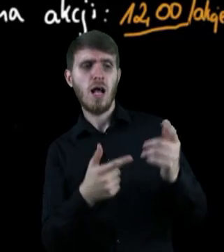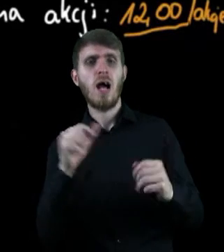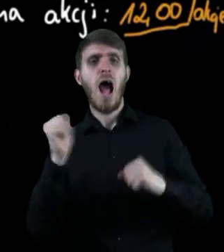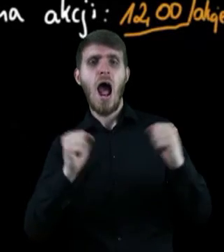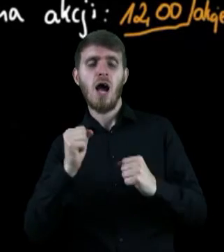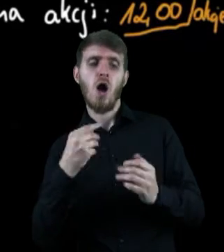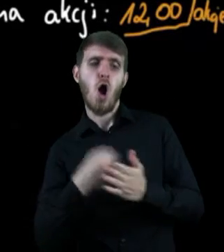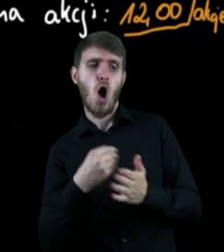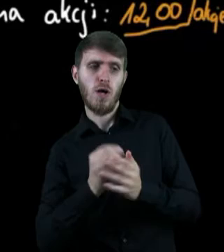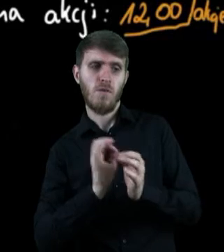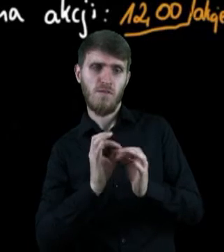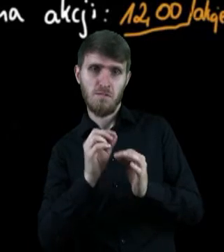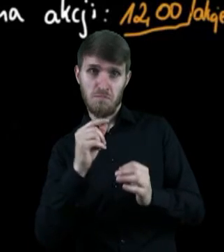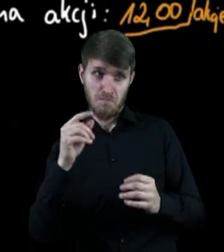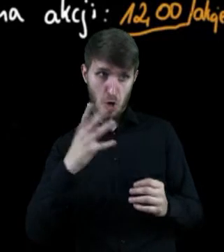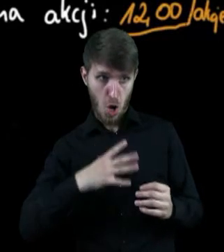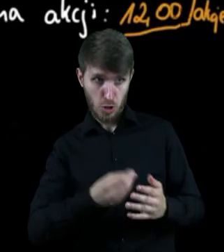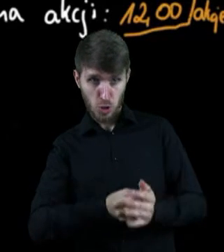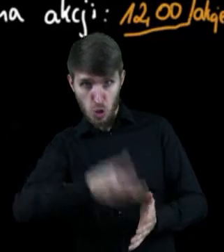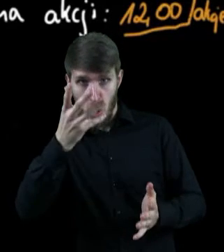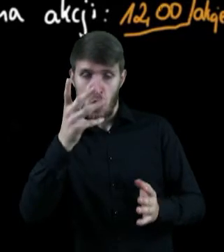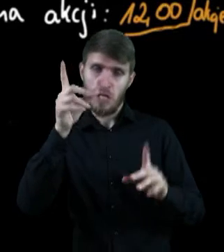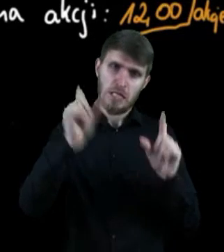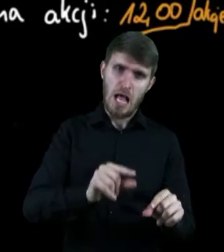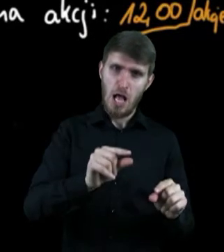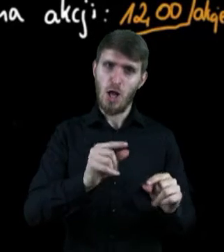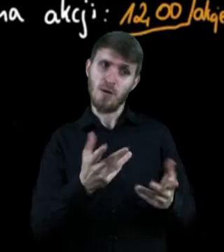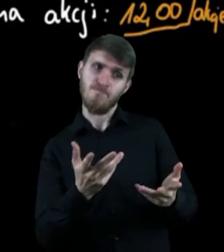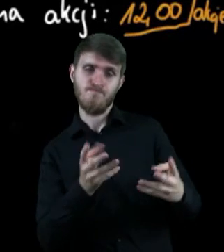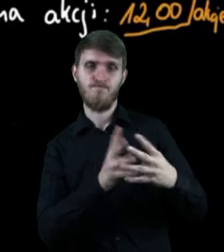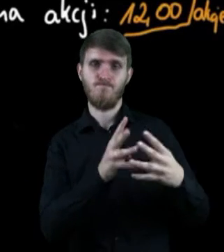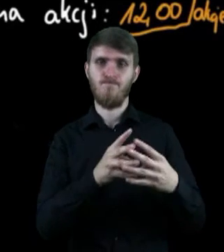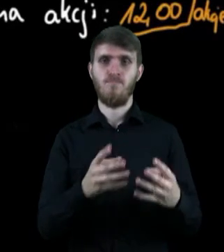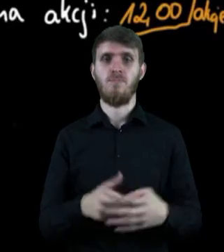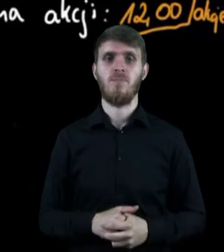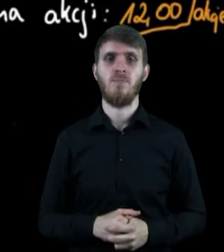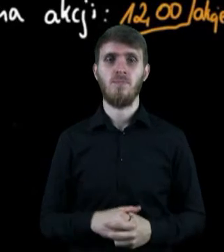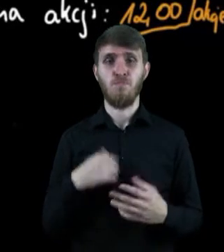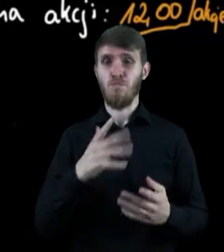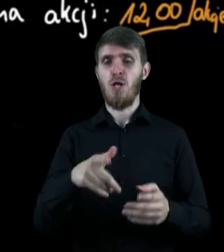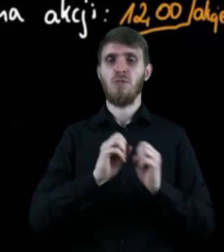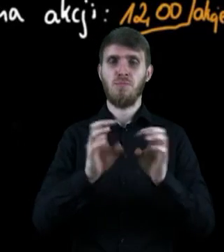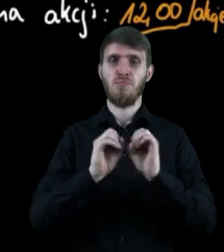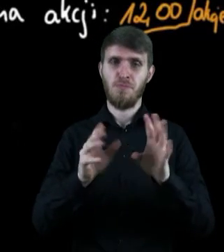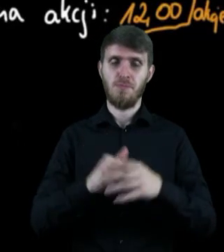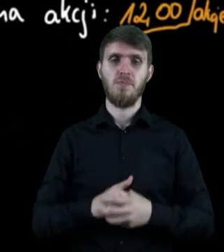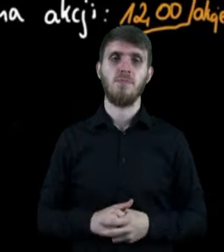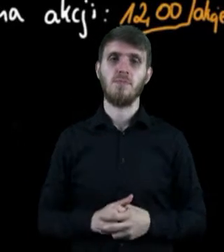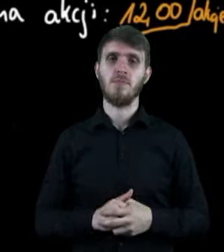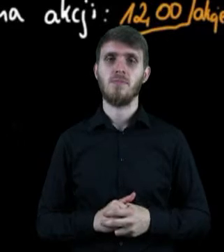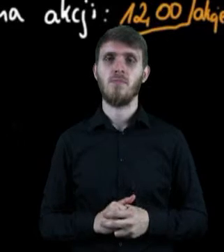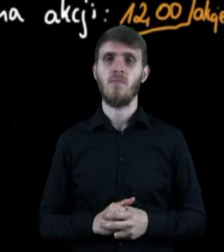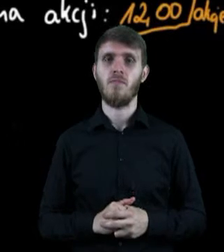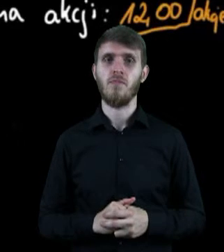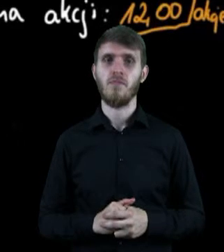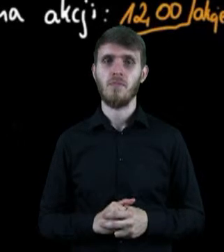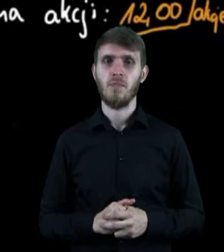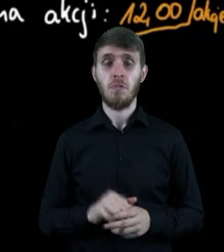w kontekście tego, na ile rynek wycenia oba biznesy, mając na uwadze właśnie cenę